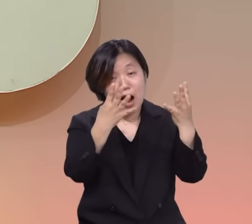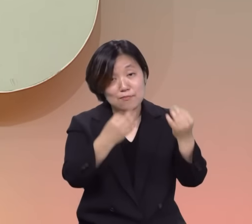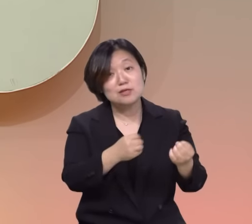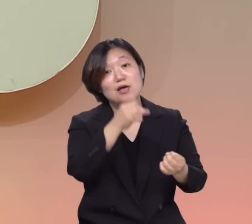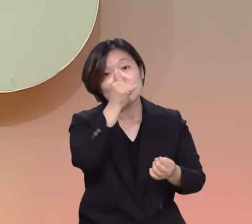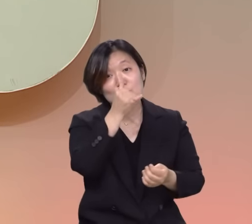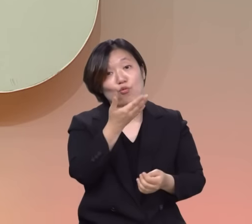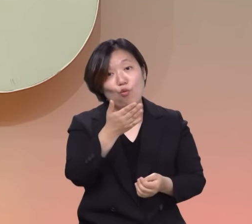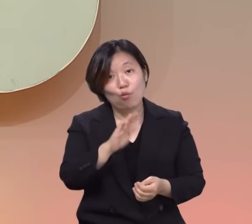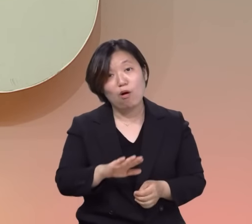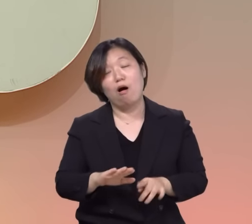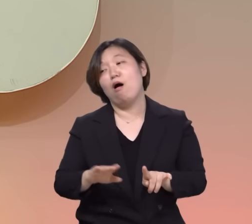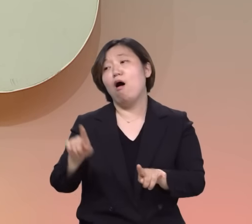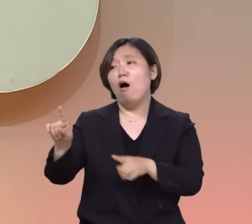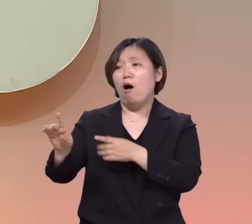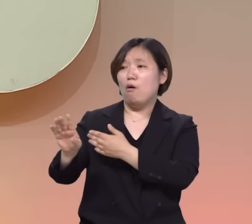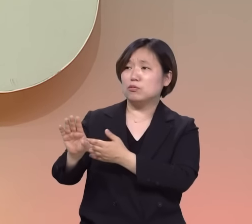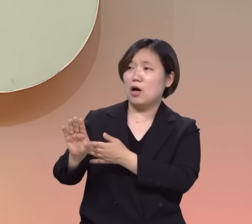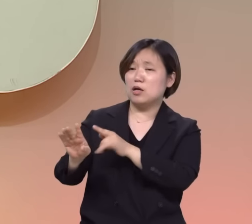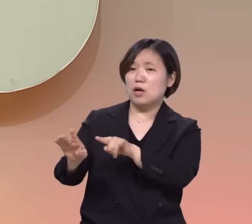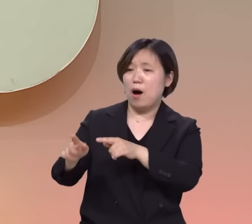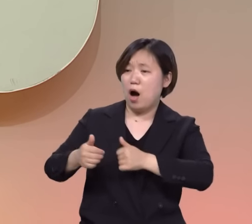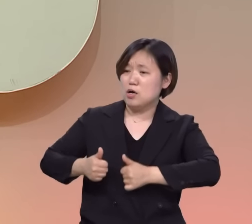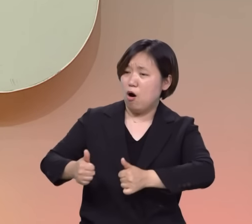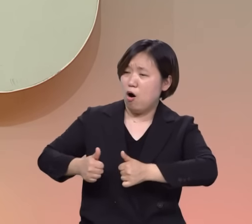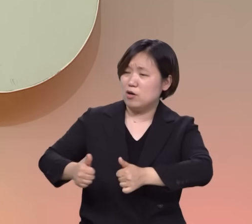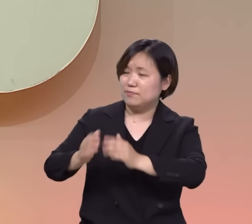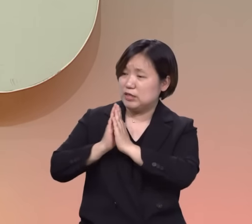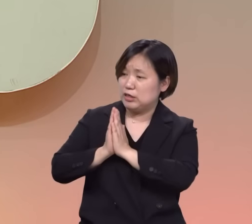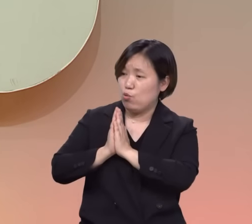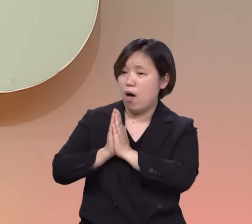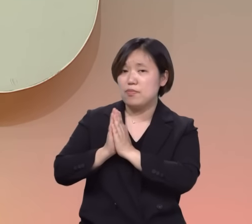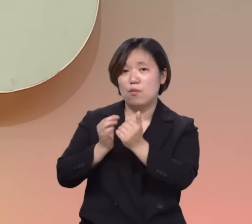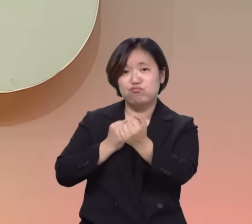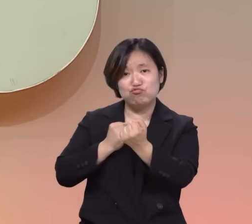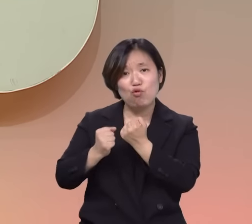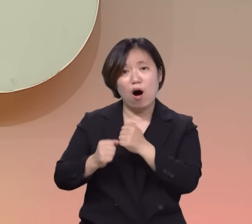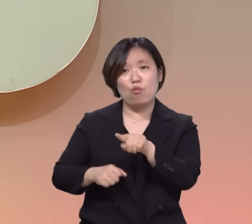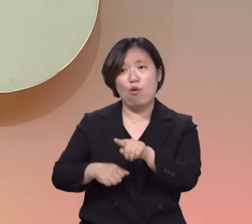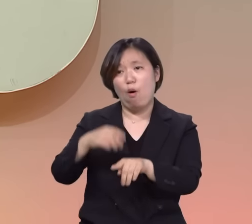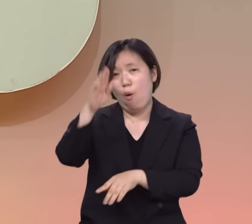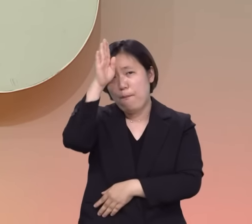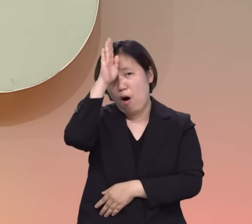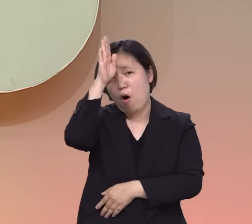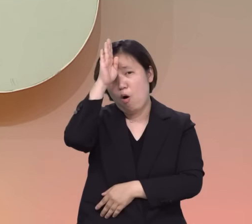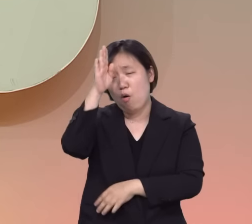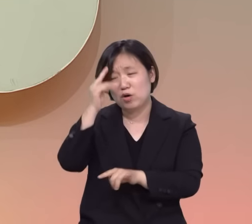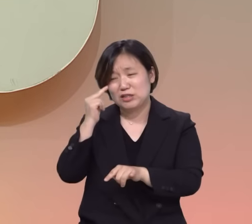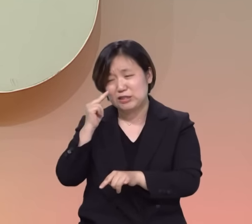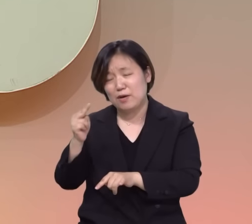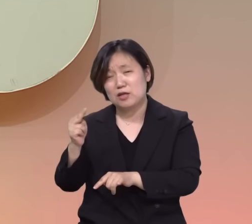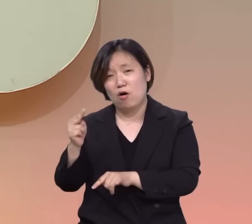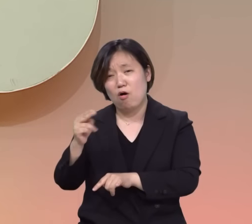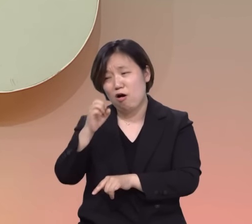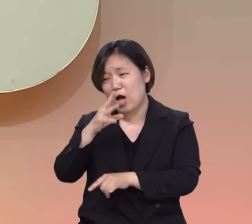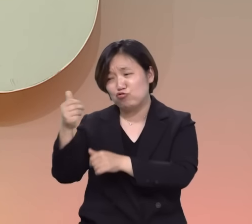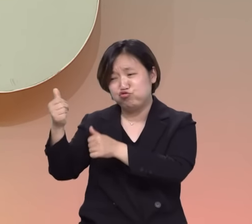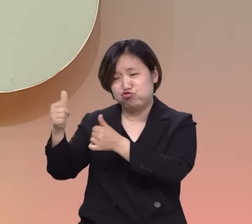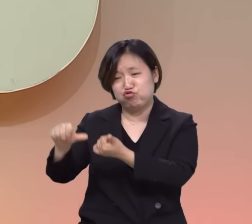정말 기도를 열심히 하고 기도 를 열심히 했는데도 결국 그 병으로 인해서 그렇게 그냥